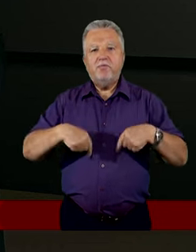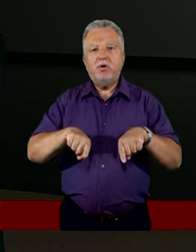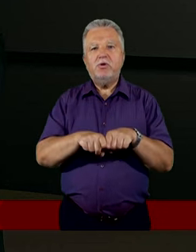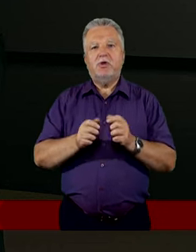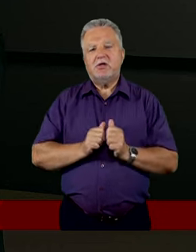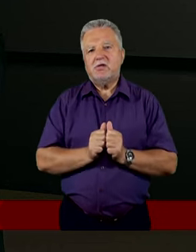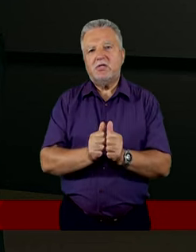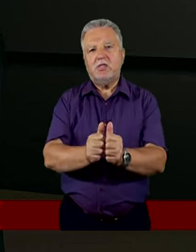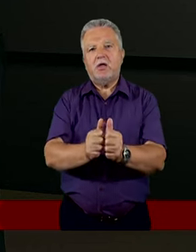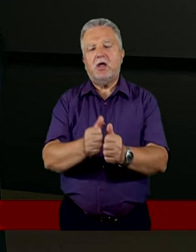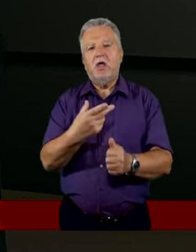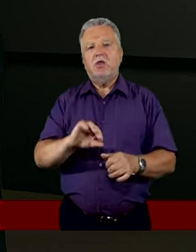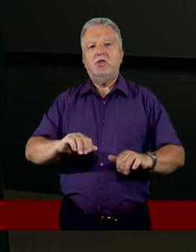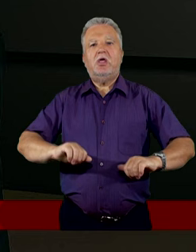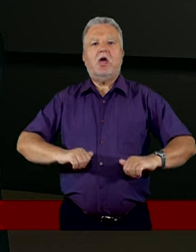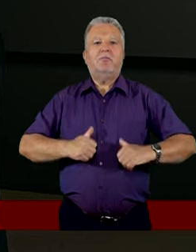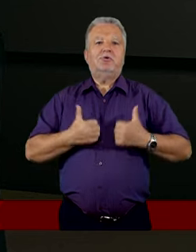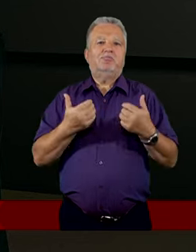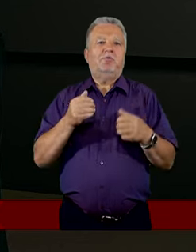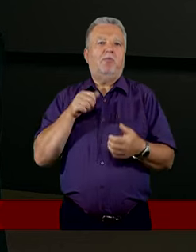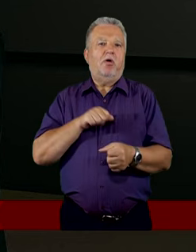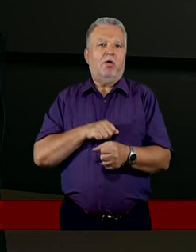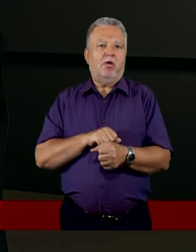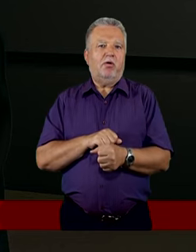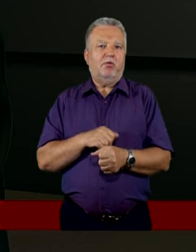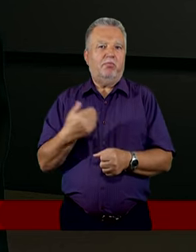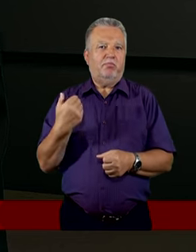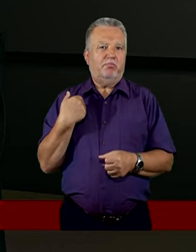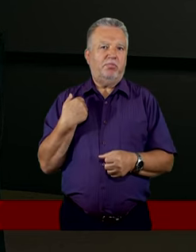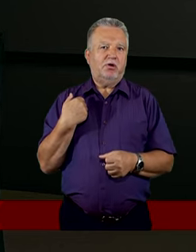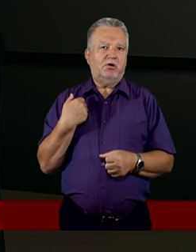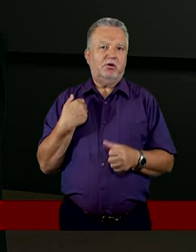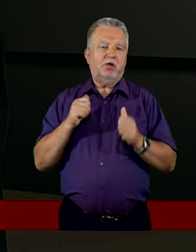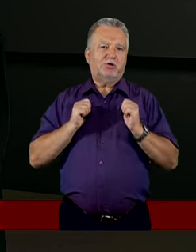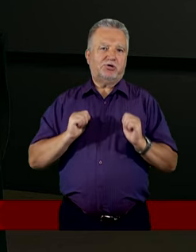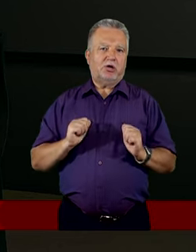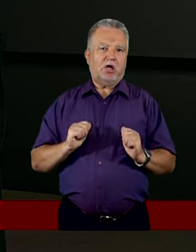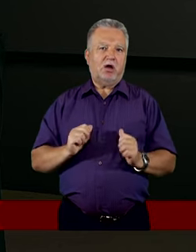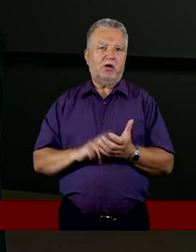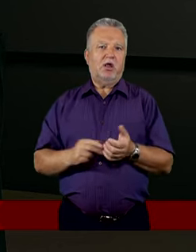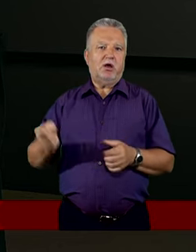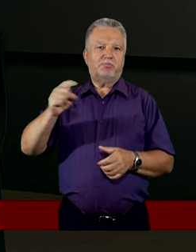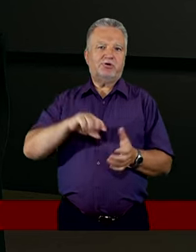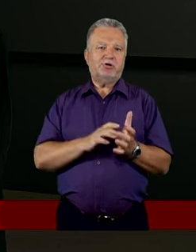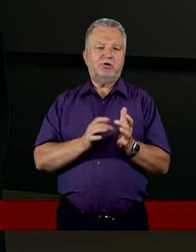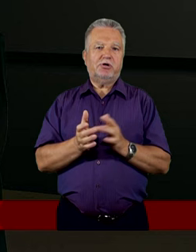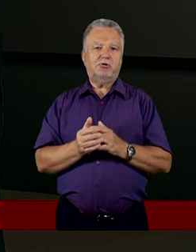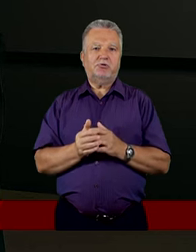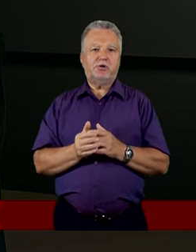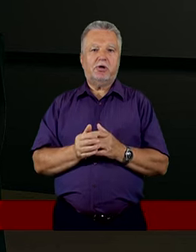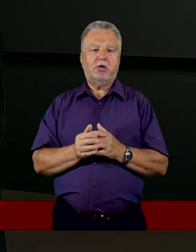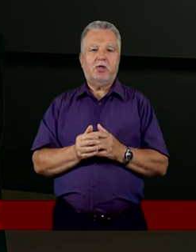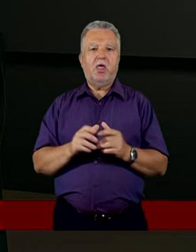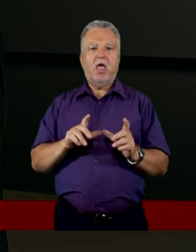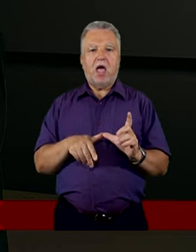pewnego zadania. Nie po to, żebyśmy byli i czekali na przyjście Jezusa, będziemy